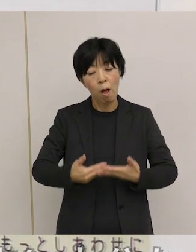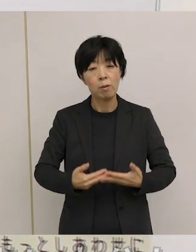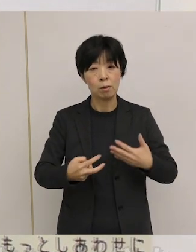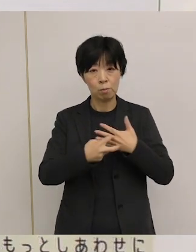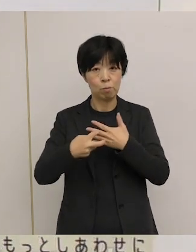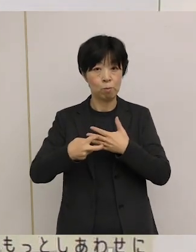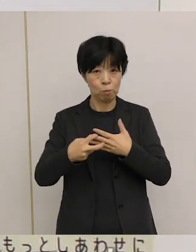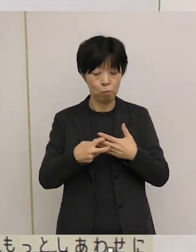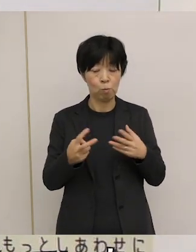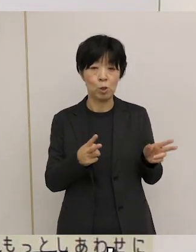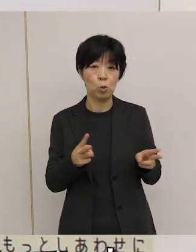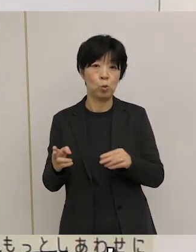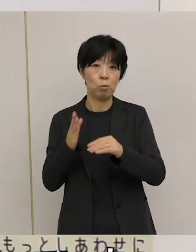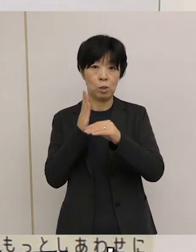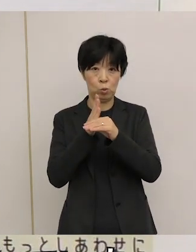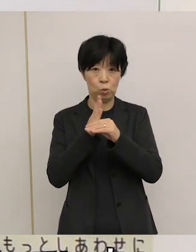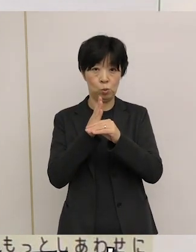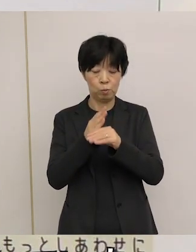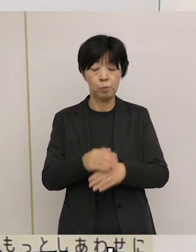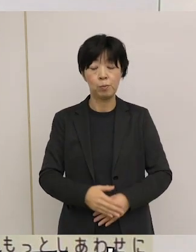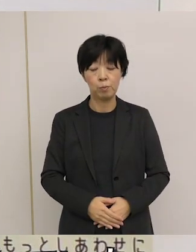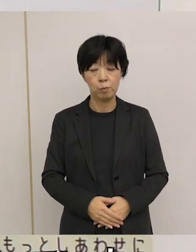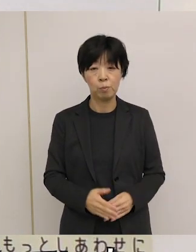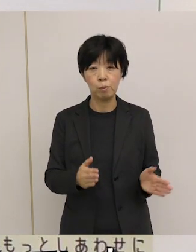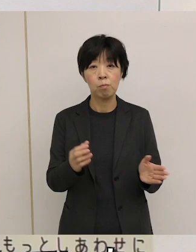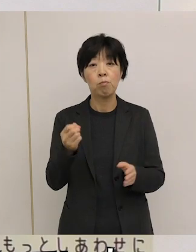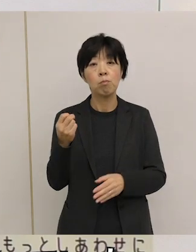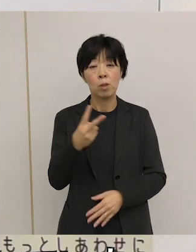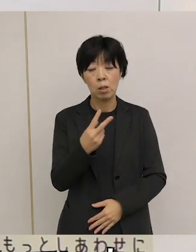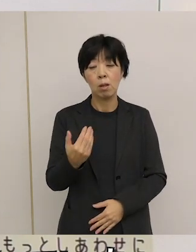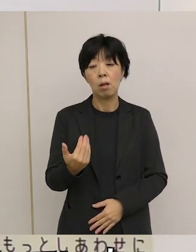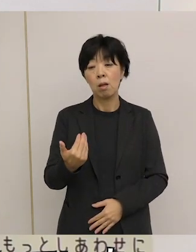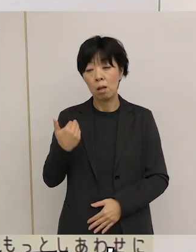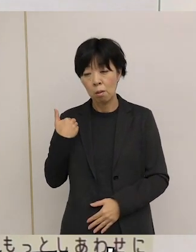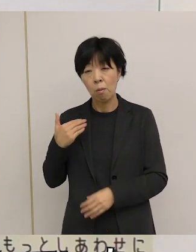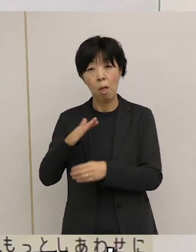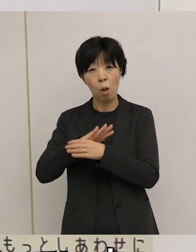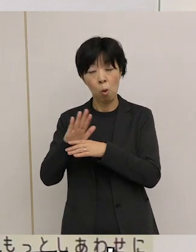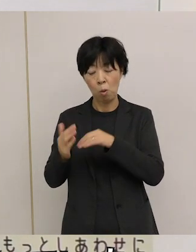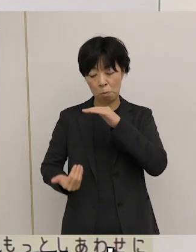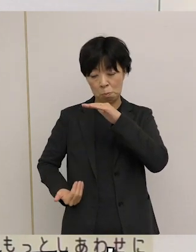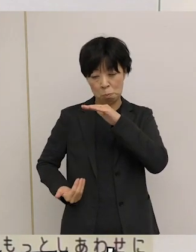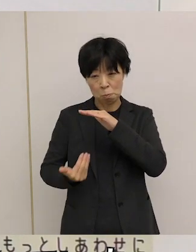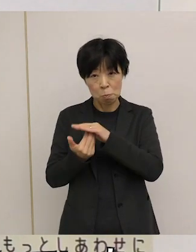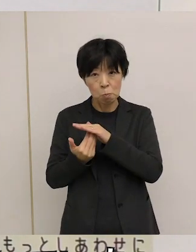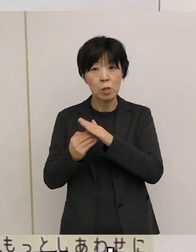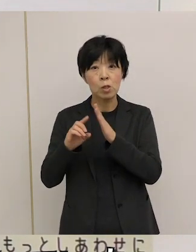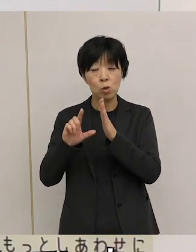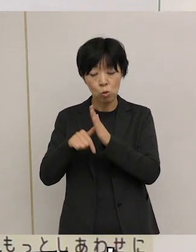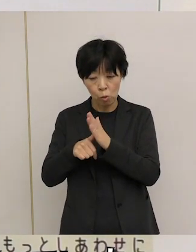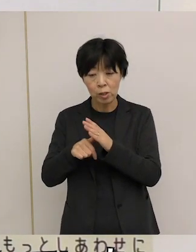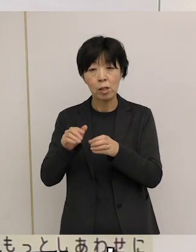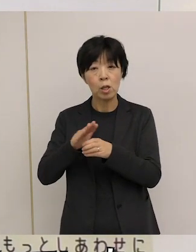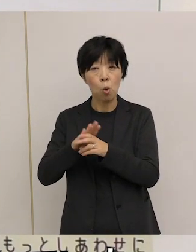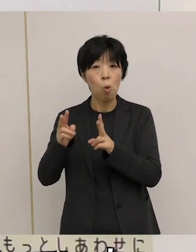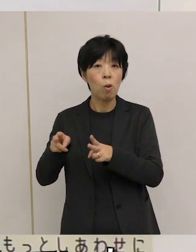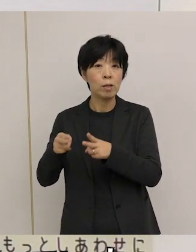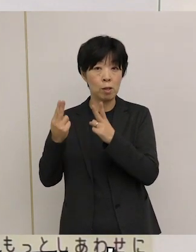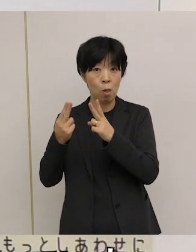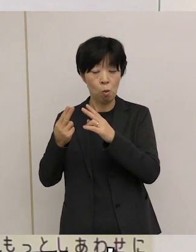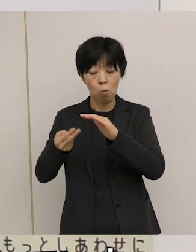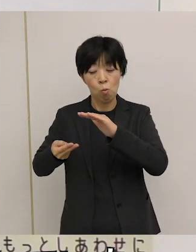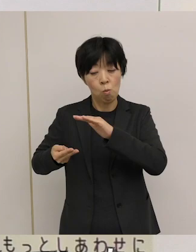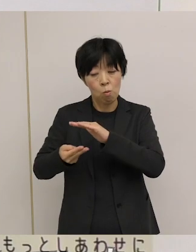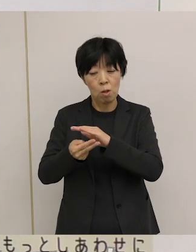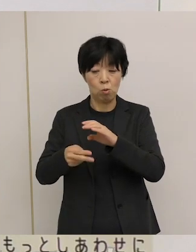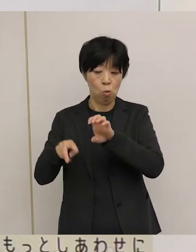。加えて、これまで感染拡大ピーク期に40床としていた新型コロナウイルス感染